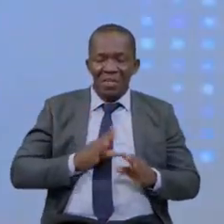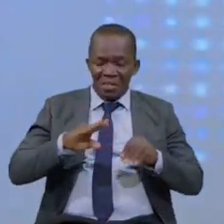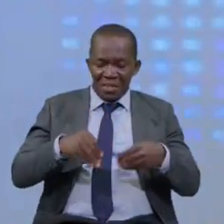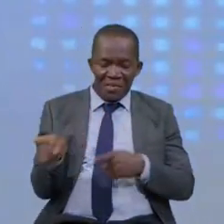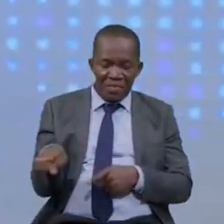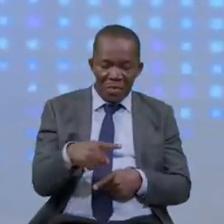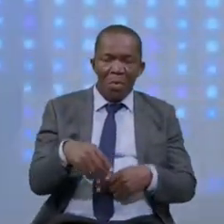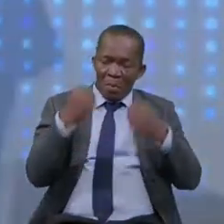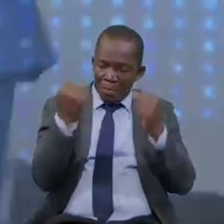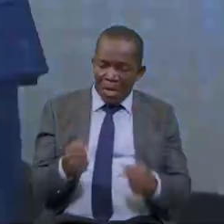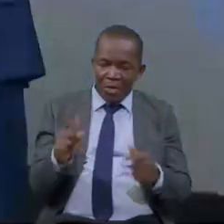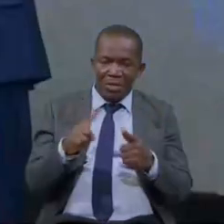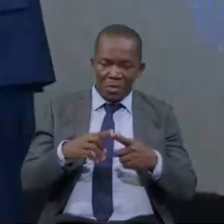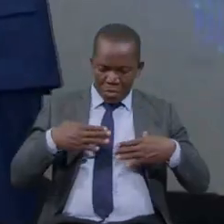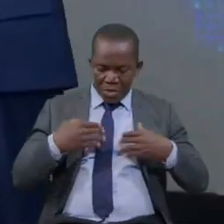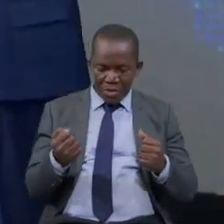Après avoir guéri,